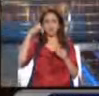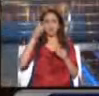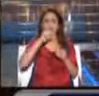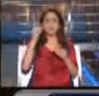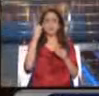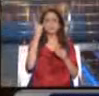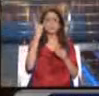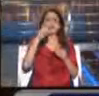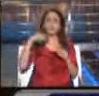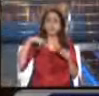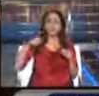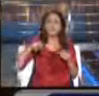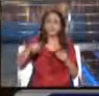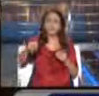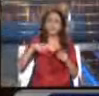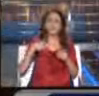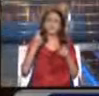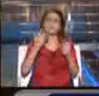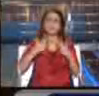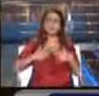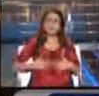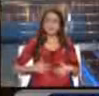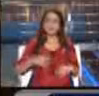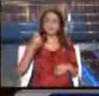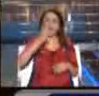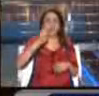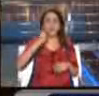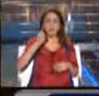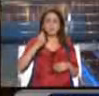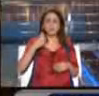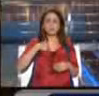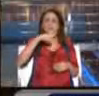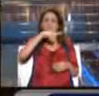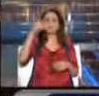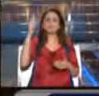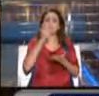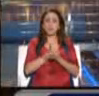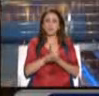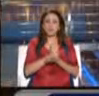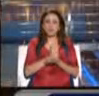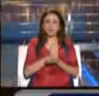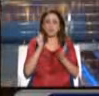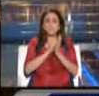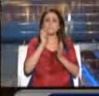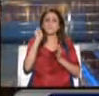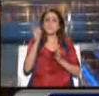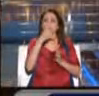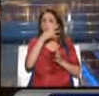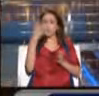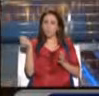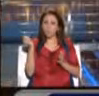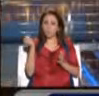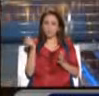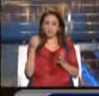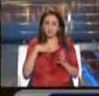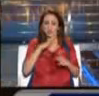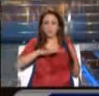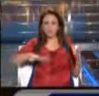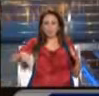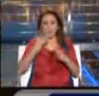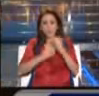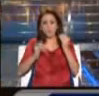لي بقيت اروح بيتي ماشي، ما بقاش عندي فلوس اجيب حتى لبن لاولادي، قال لي باخد 600 جنيه، ايجار بيتي 400 جنيه، عندي ثلاث اولاد في